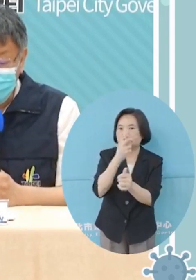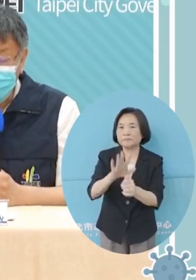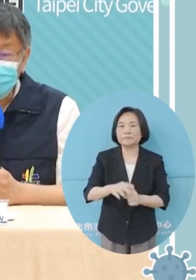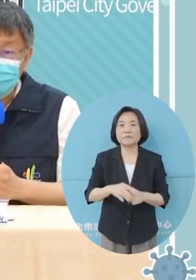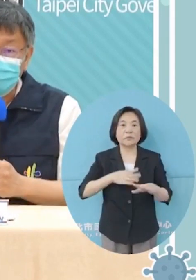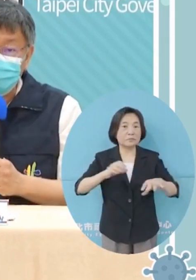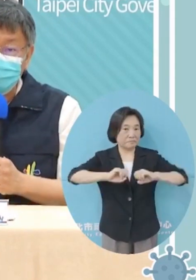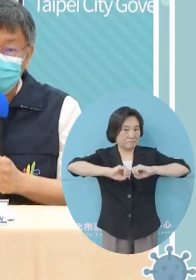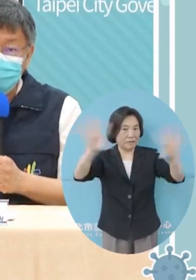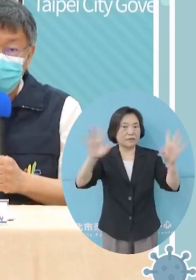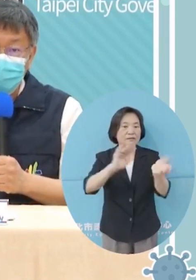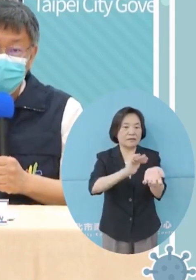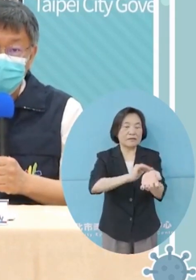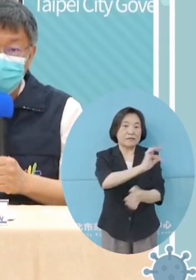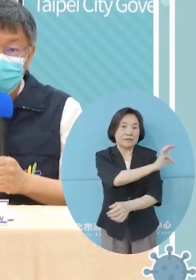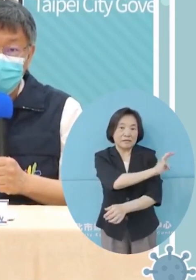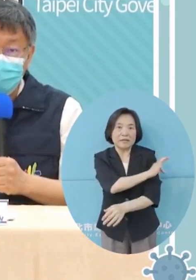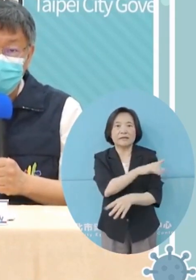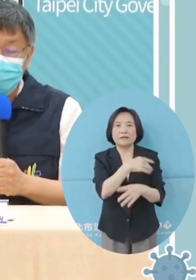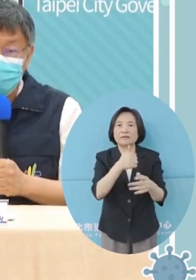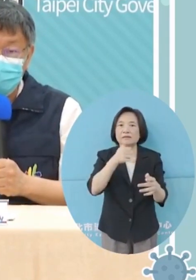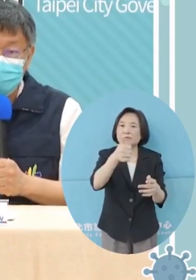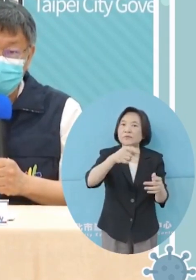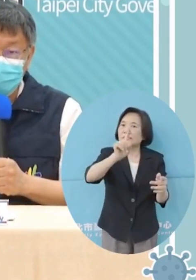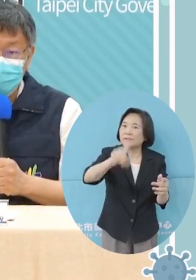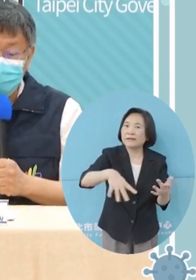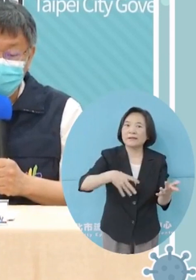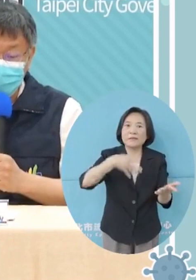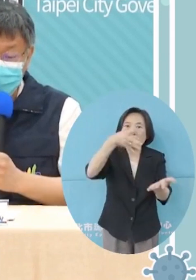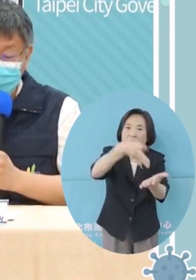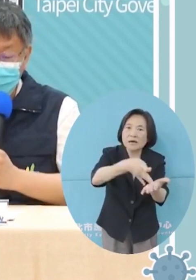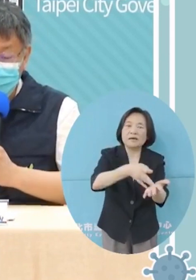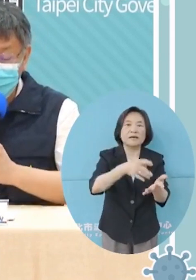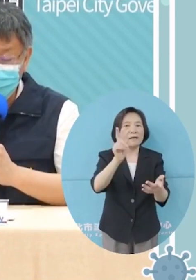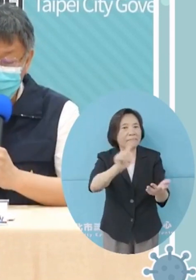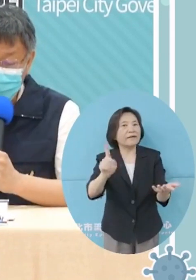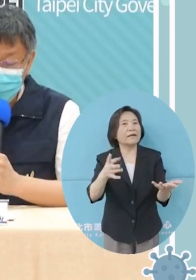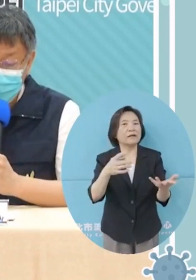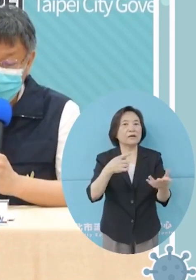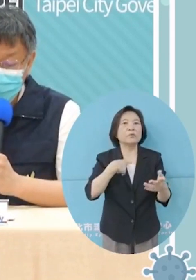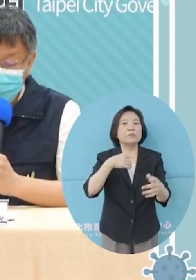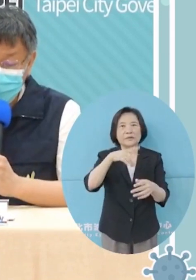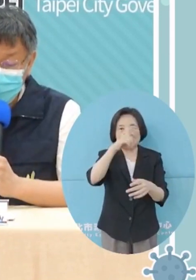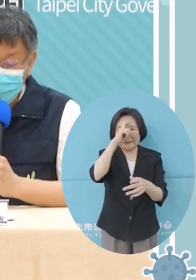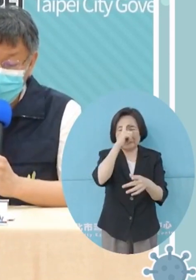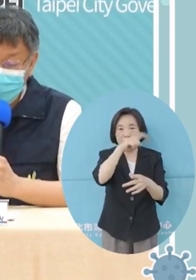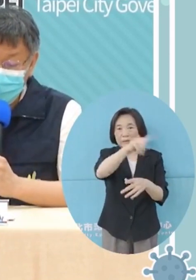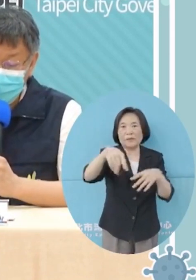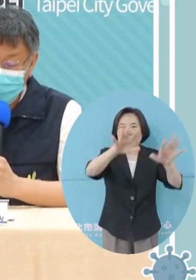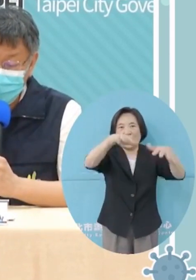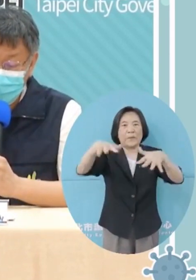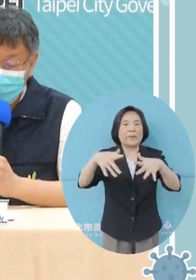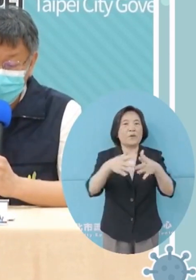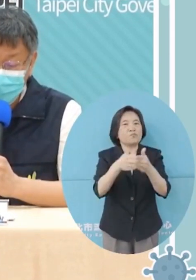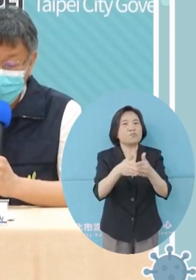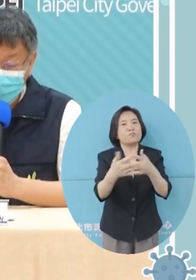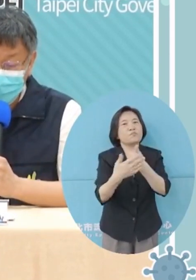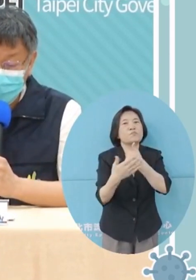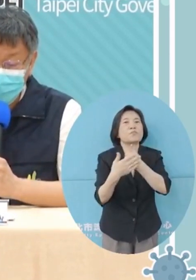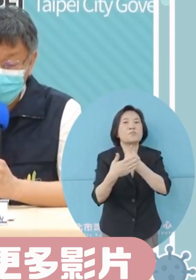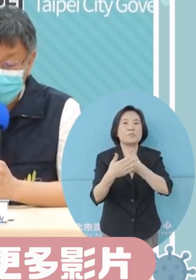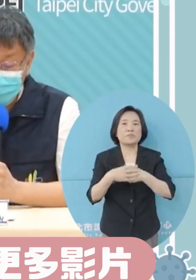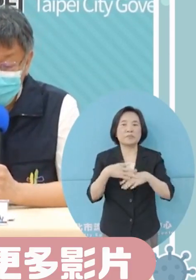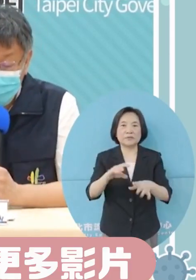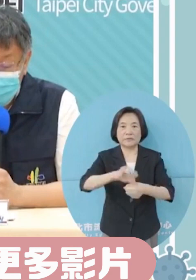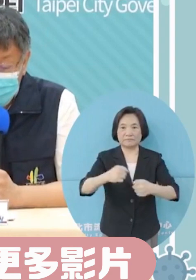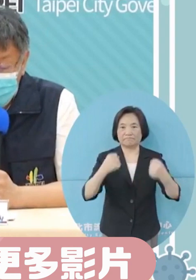医护人员征召哈，比方说在哪里报到啦，哈，哦，登记，我们需要你来协助哈，让我们的这个防疫的能量更